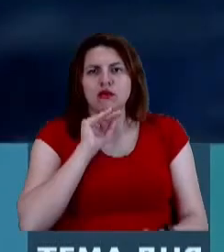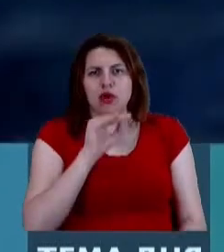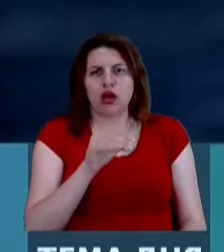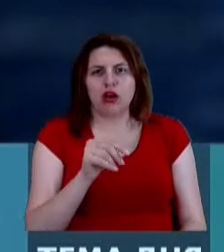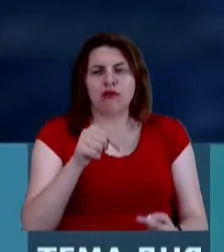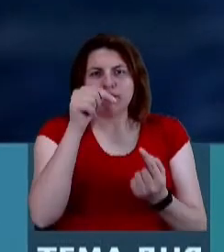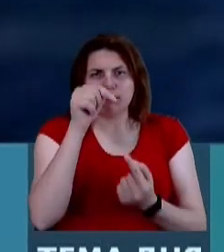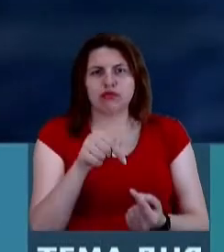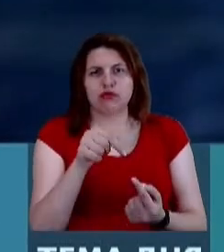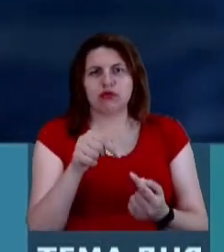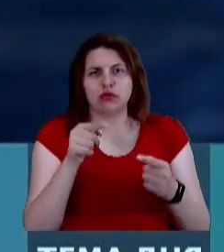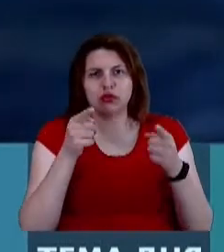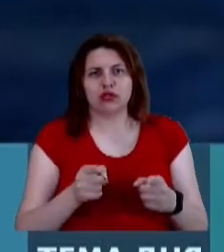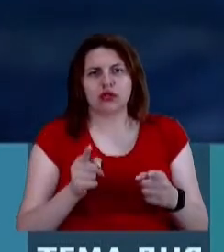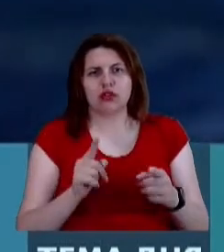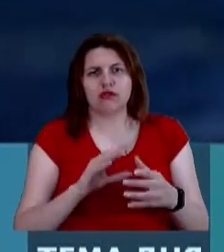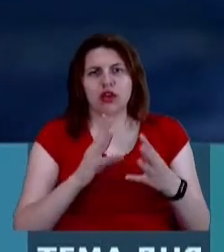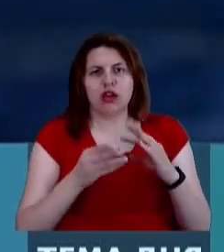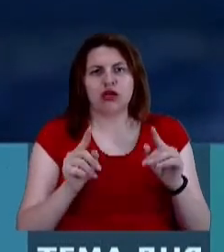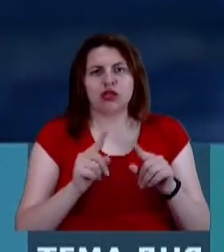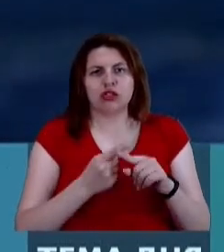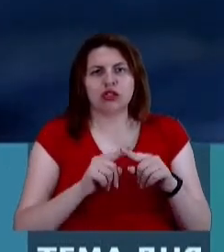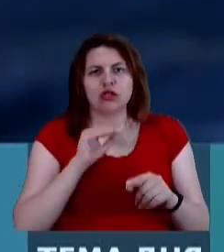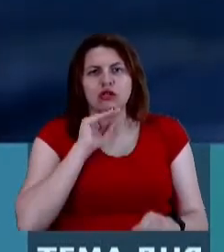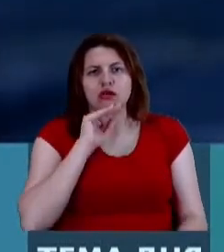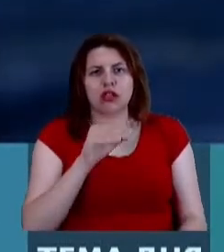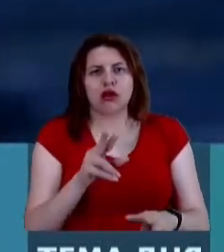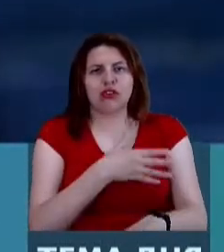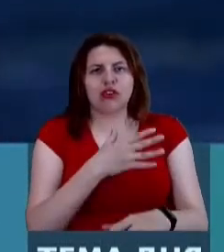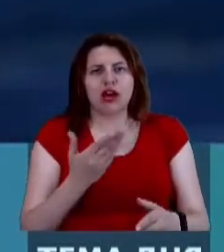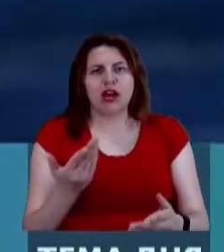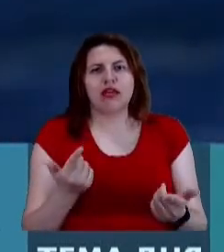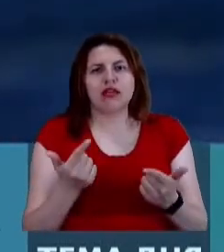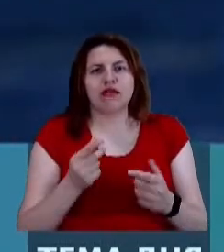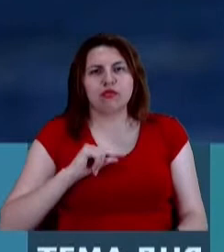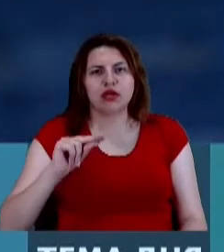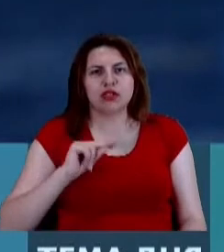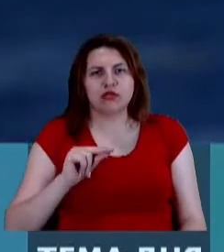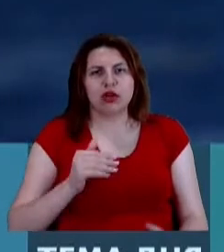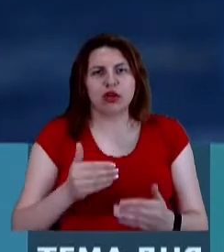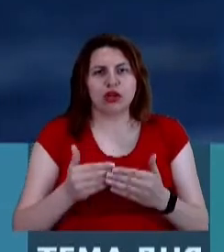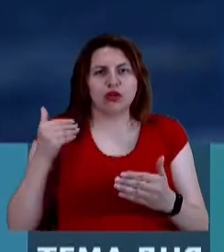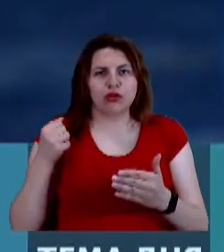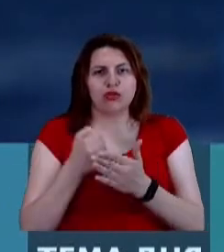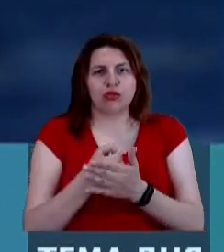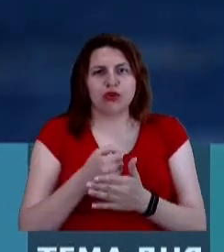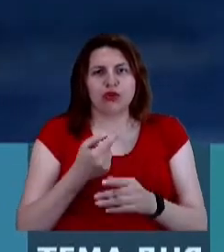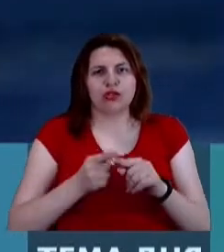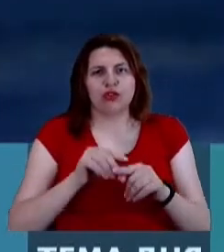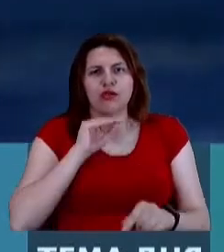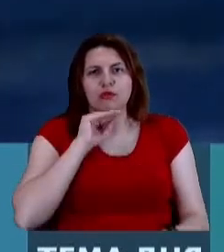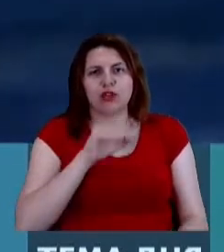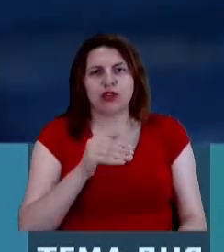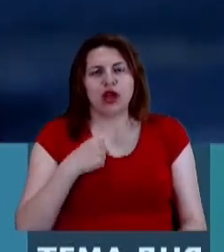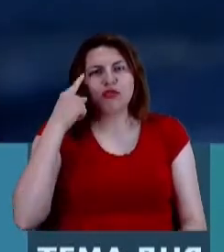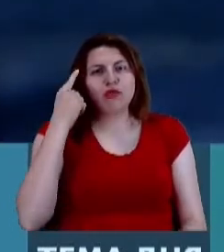дійсності? І взагалі, що це за експерт, як довго він експерт і де він працював до того, як він став експертом? От власне, мені здається, якщо більше